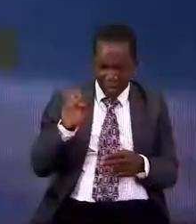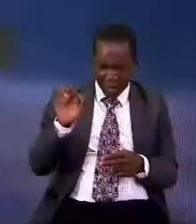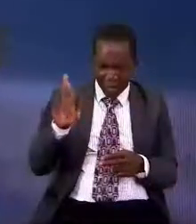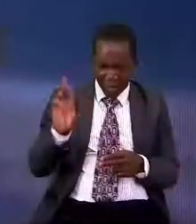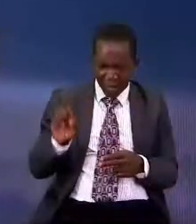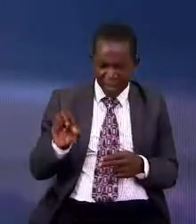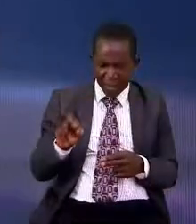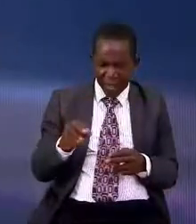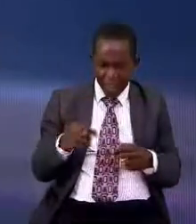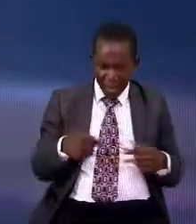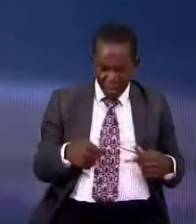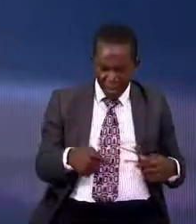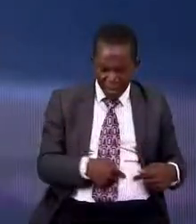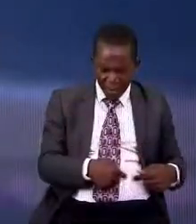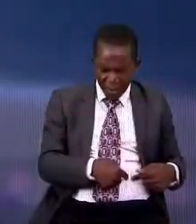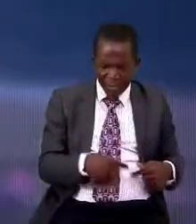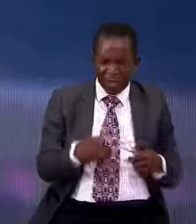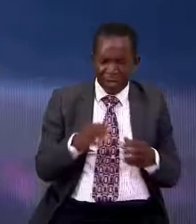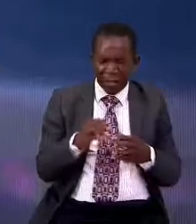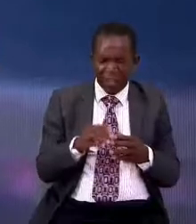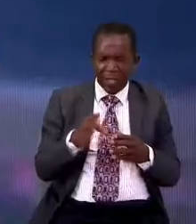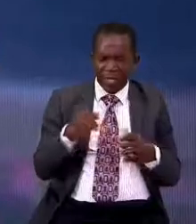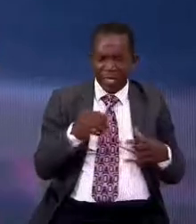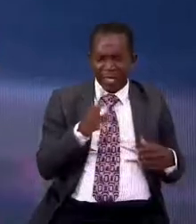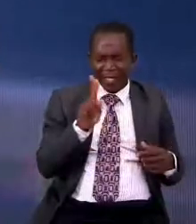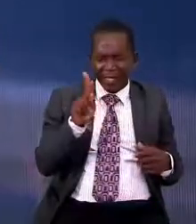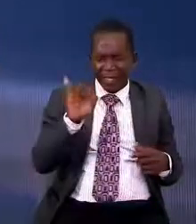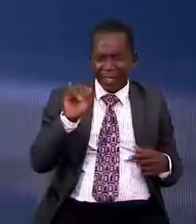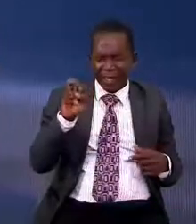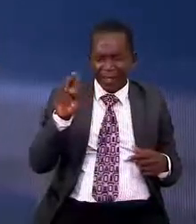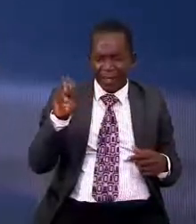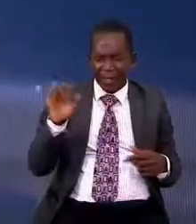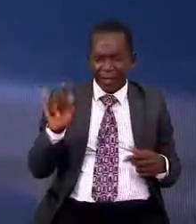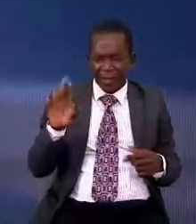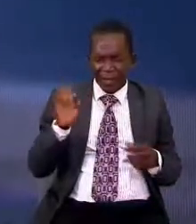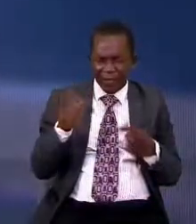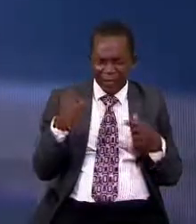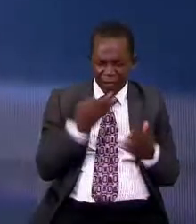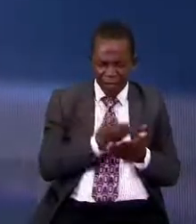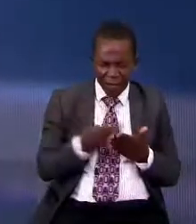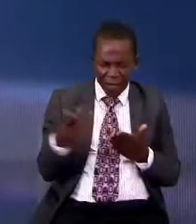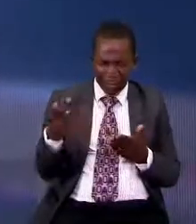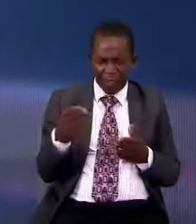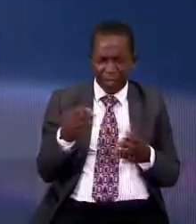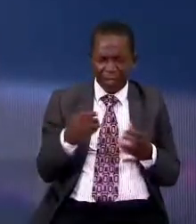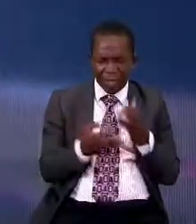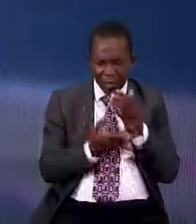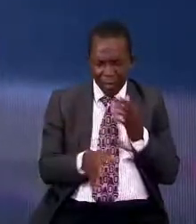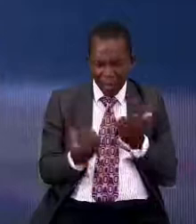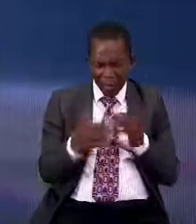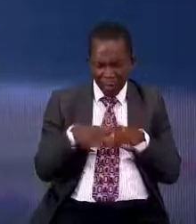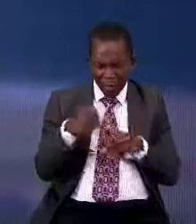l'insuffisance rénale, l'hémorragie, l'hémorroïde, le cancer